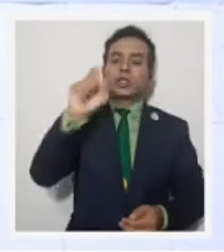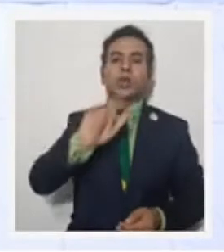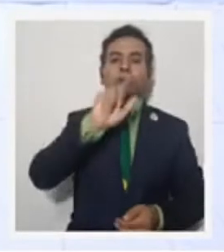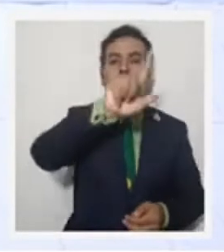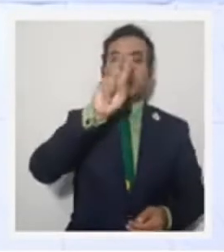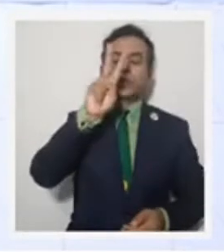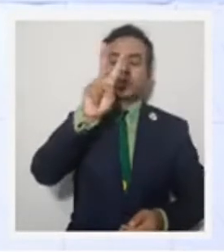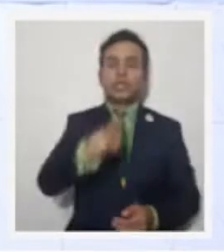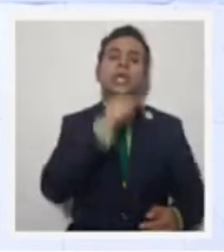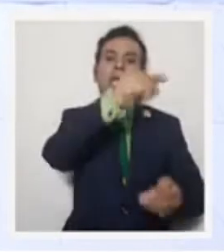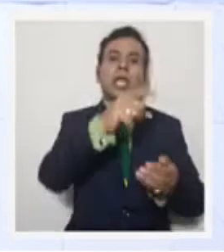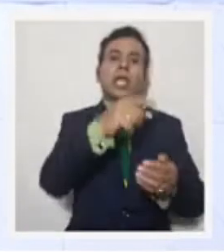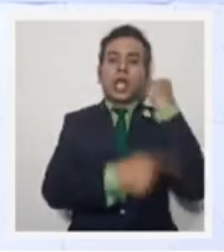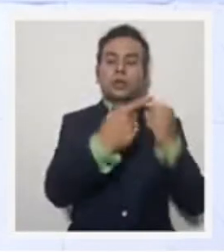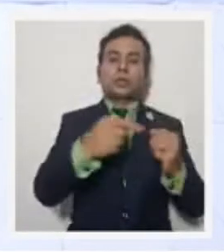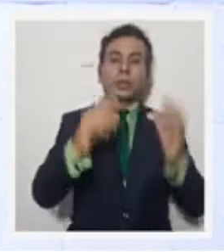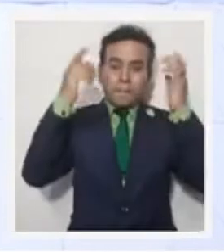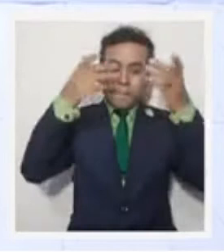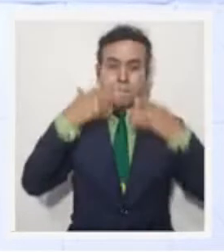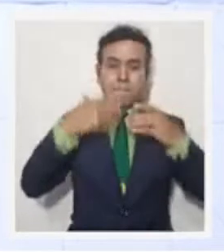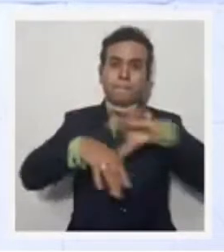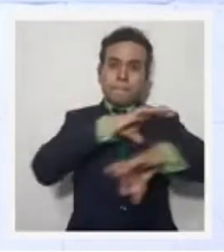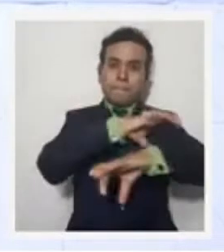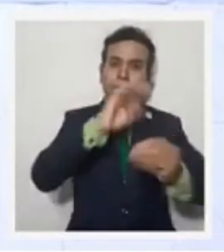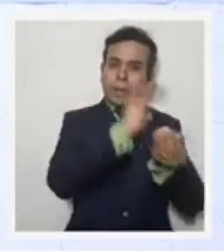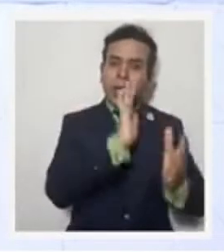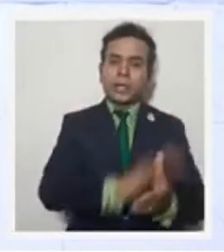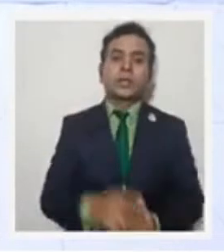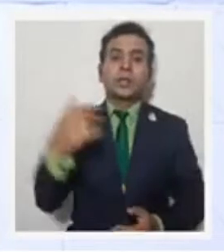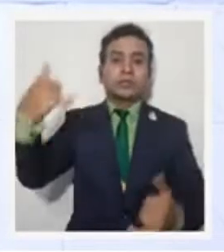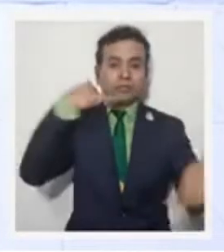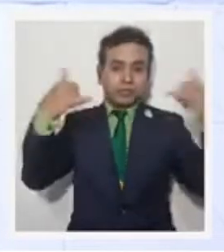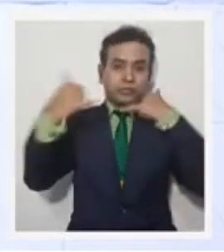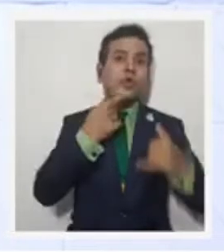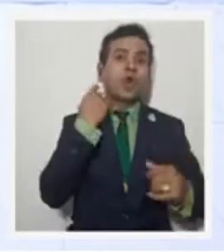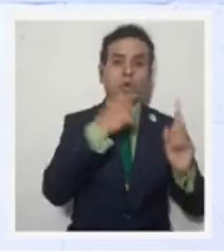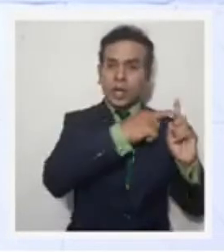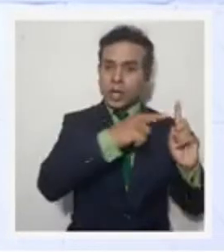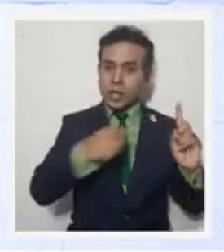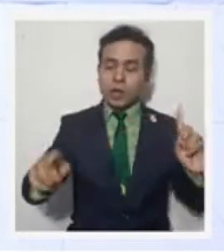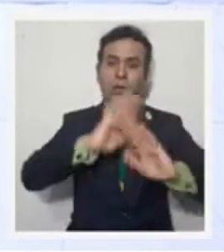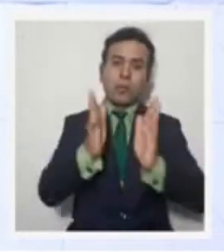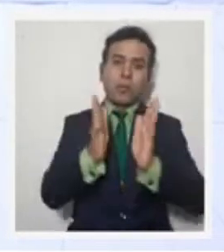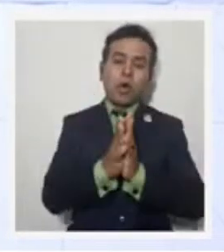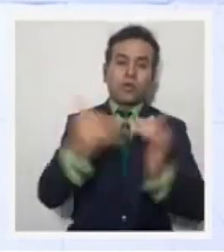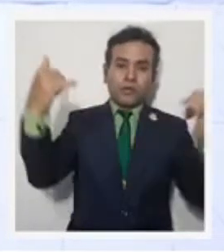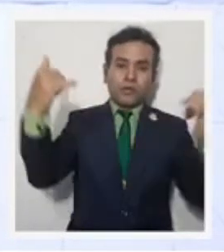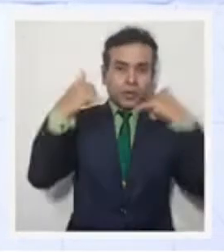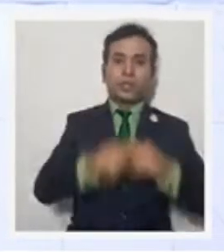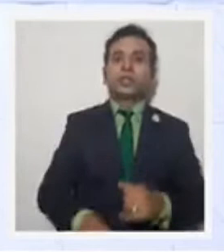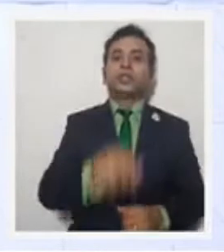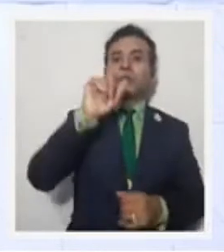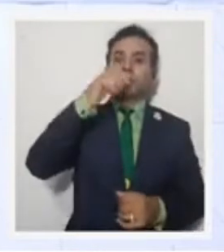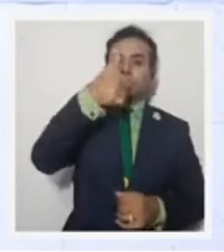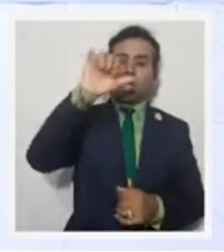3,80,772টি চব্বিশ ঘন্টায় ফোন কল রিসিভ করা হয়েছে